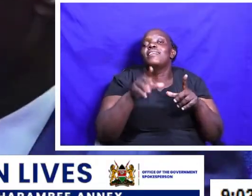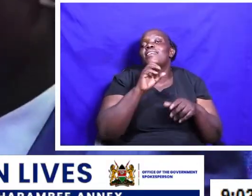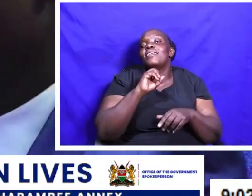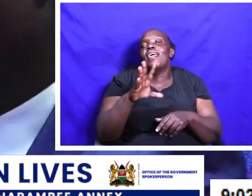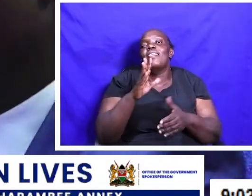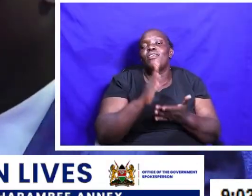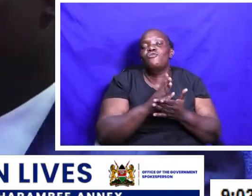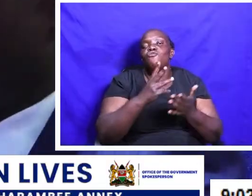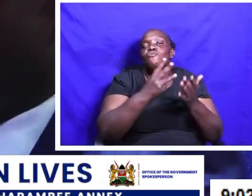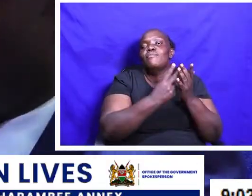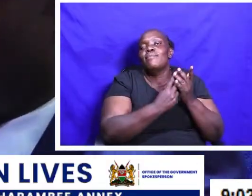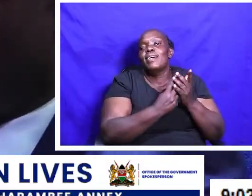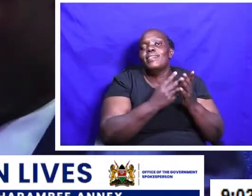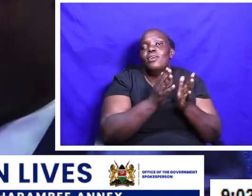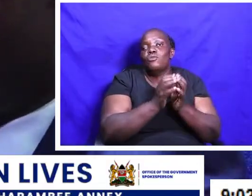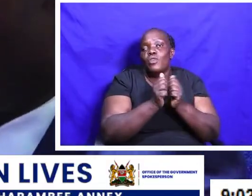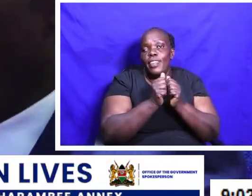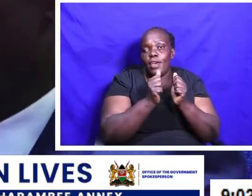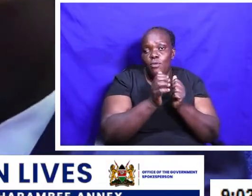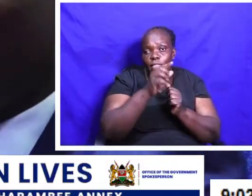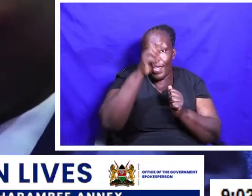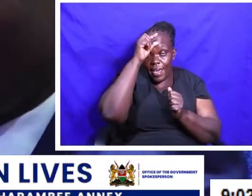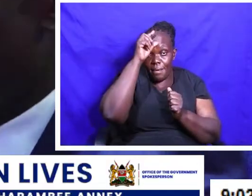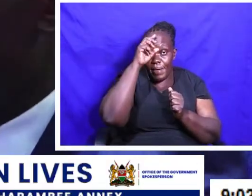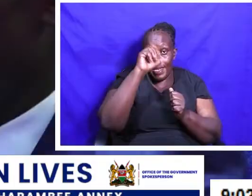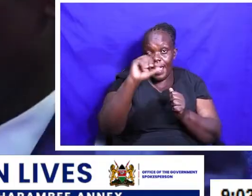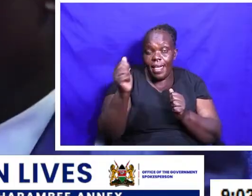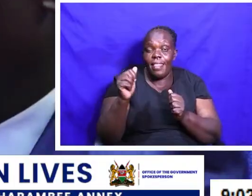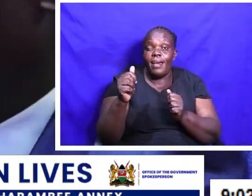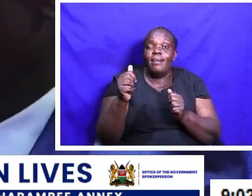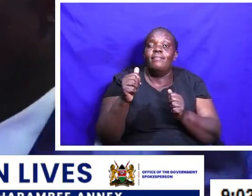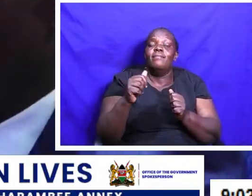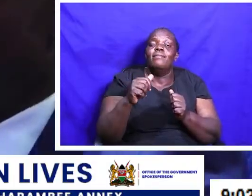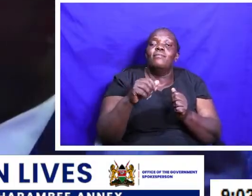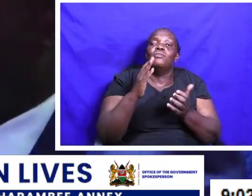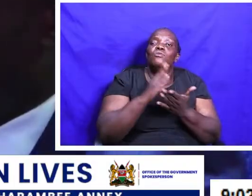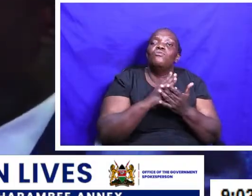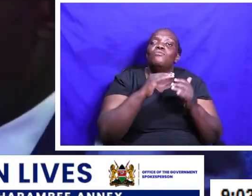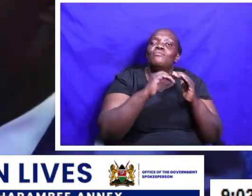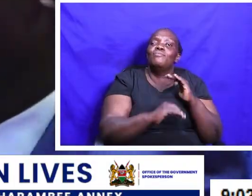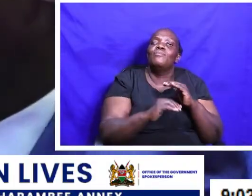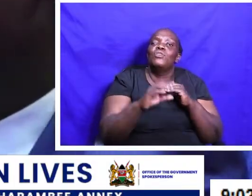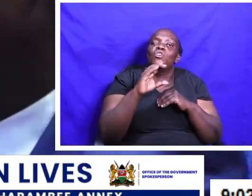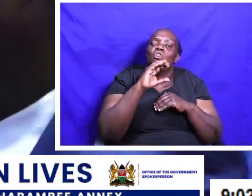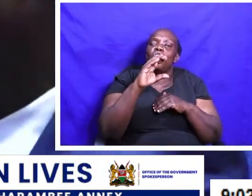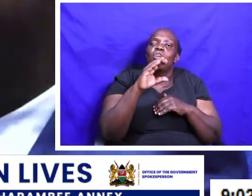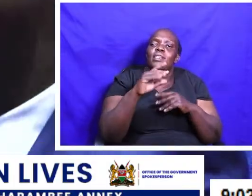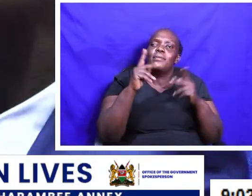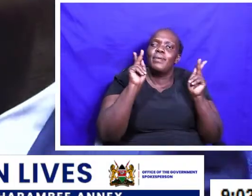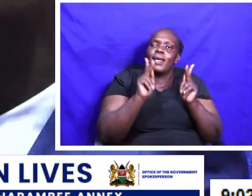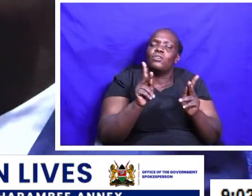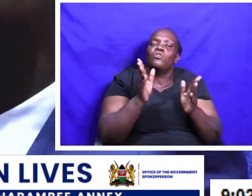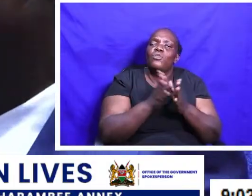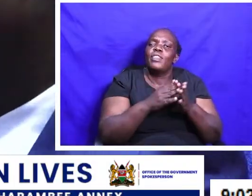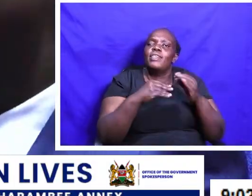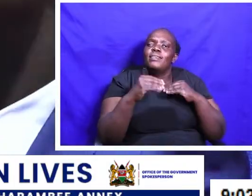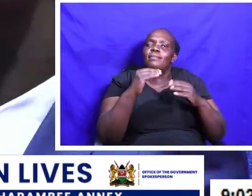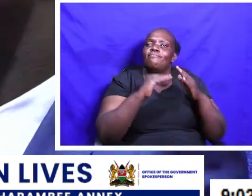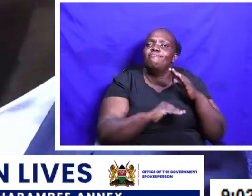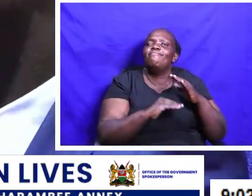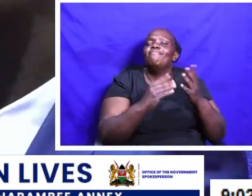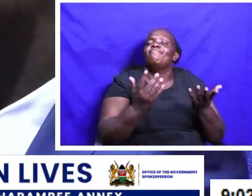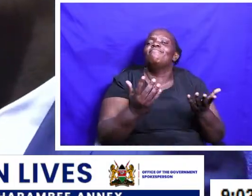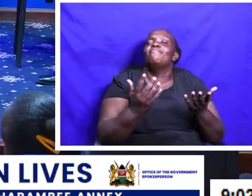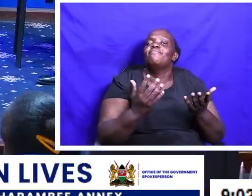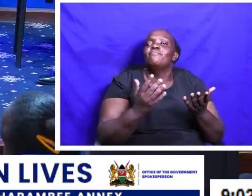leseni. Na tumepatana pia na serikali na driving school zingine, wamepunguza bei ya kutrain watu wa bodaboda mpaka